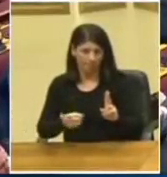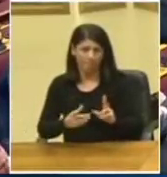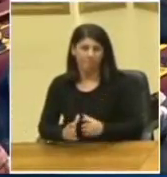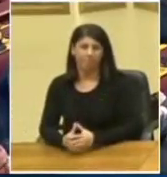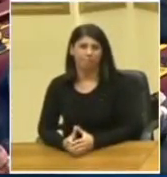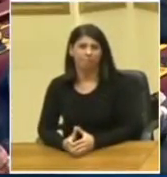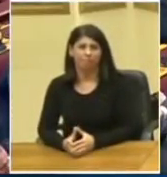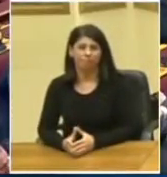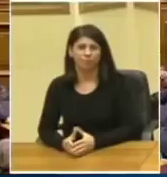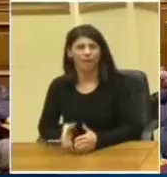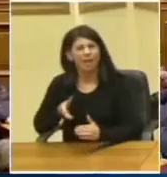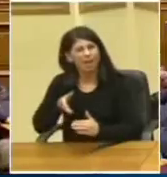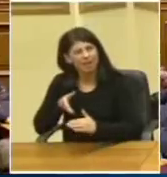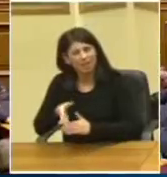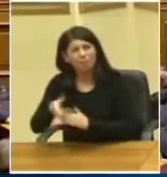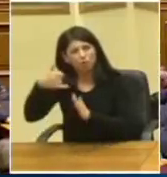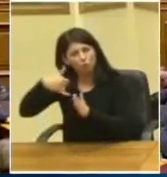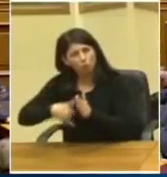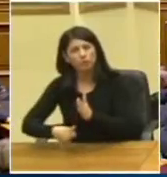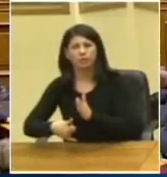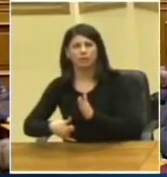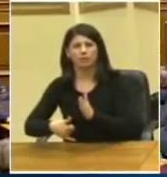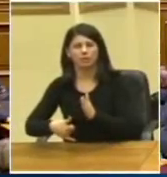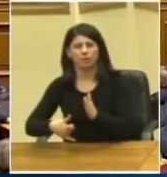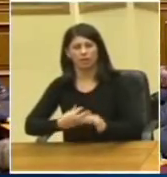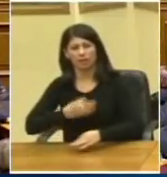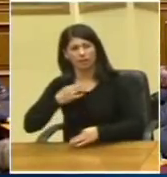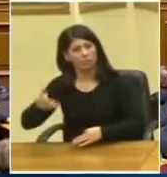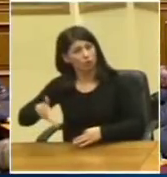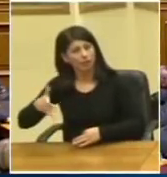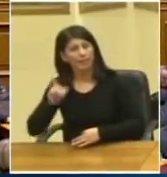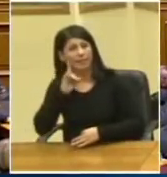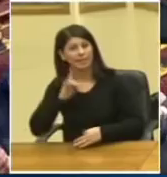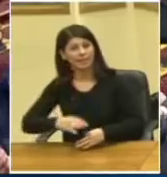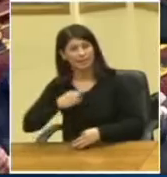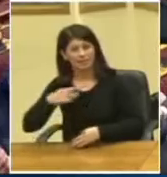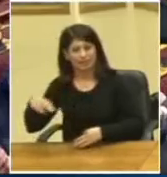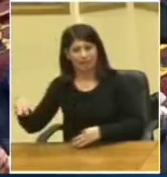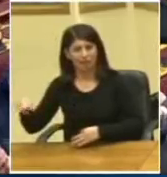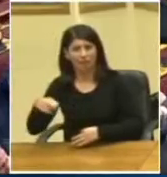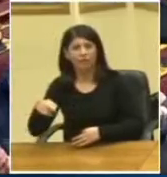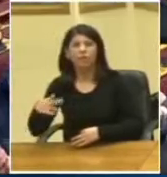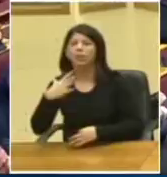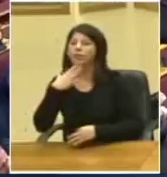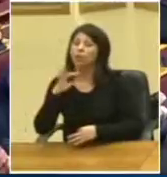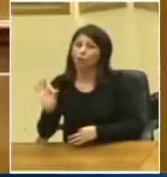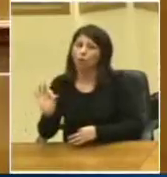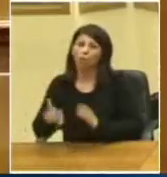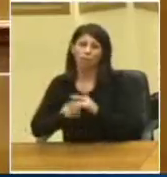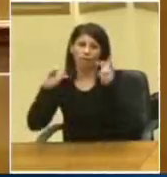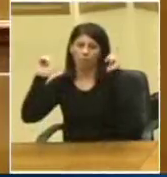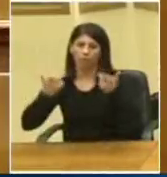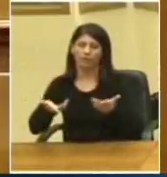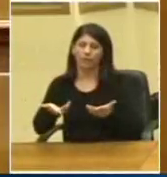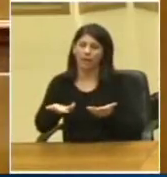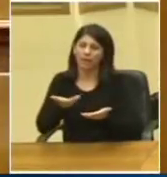να μπω και λίγο στην ουσία της εκτίμησης μου, κύριε Μητσοτάκη, κυρίες και κύριοι συνάδελφοι, για τον λόγο που η Νέα Δημοκρατία καταθέτει στο